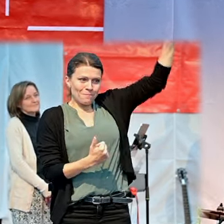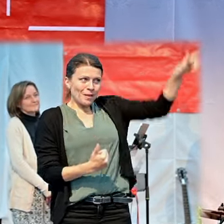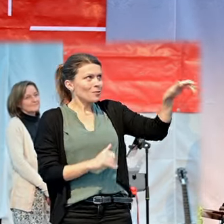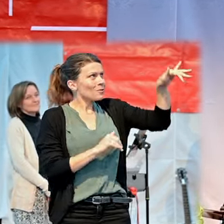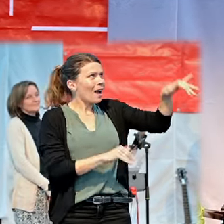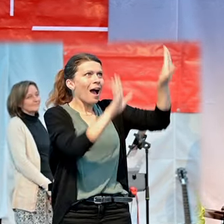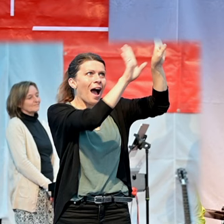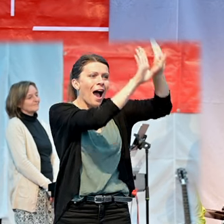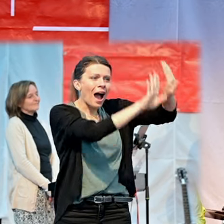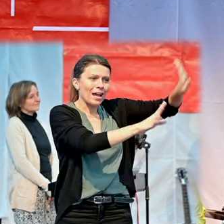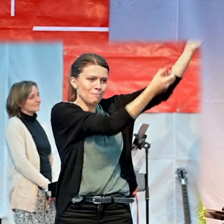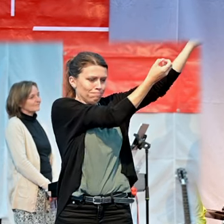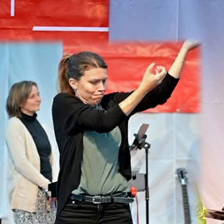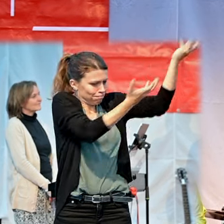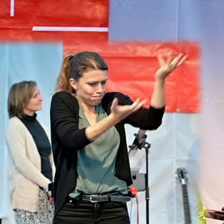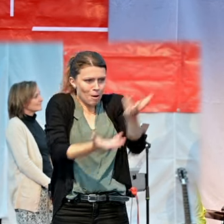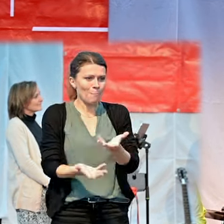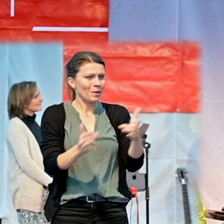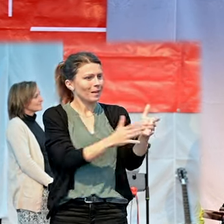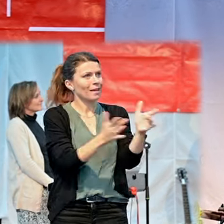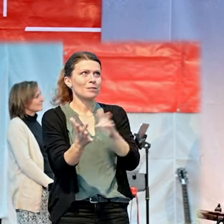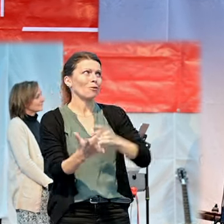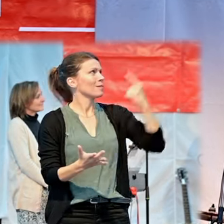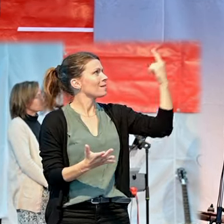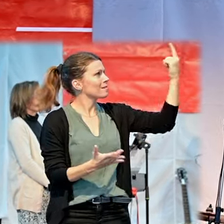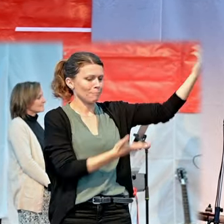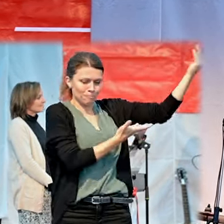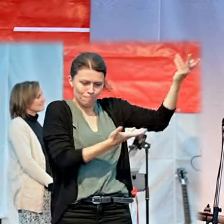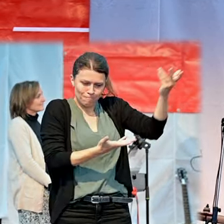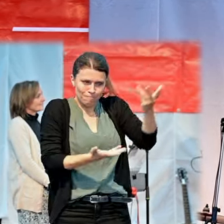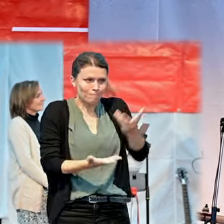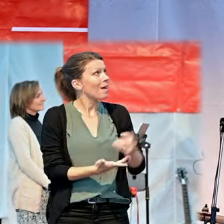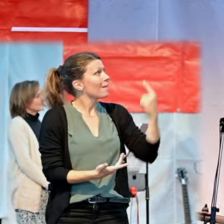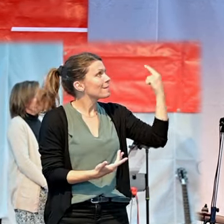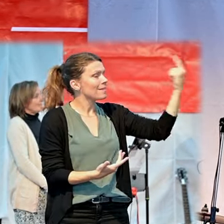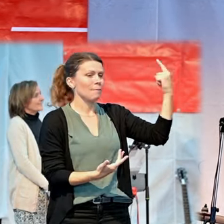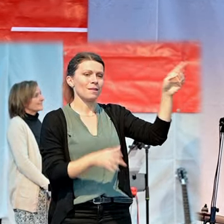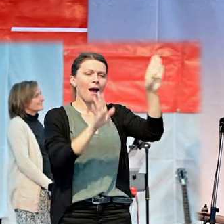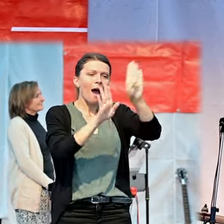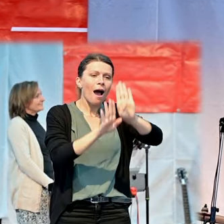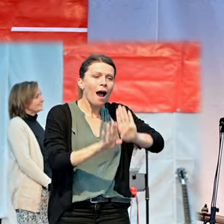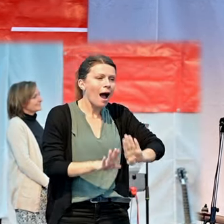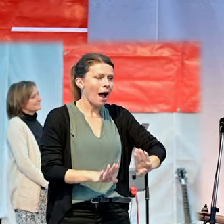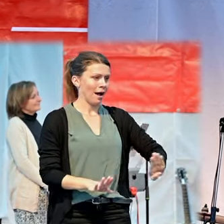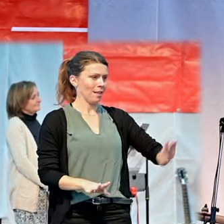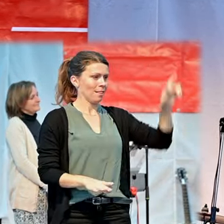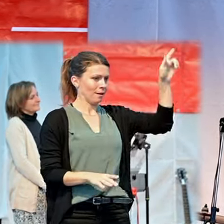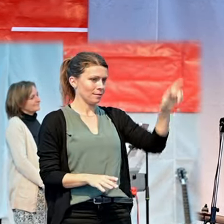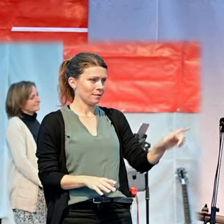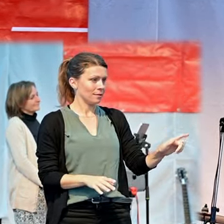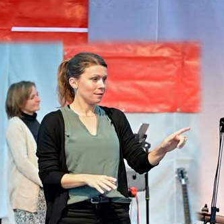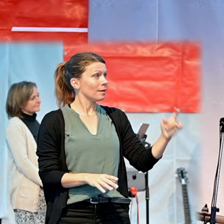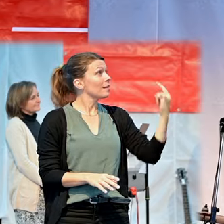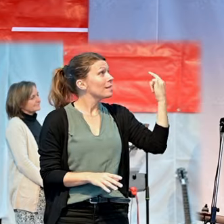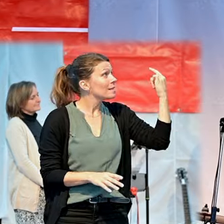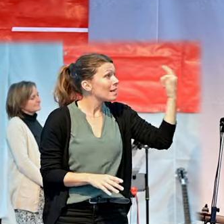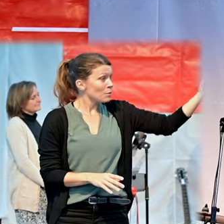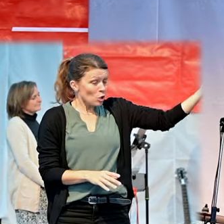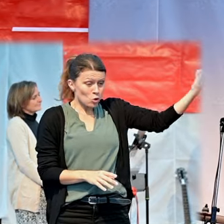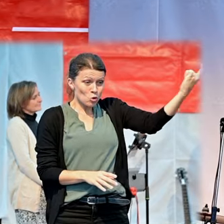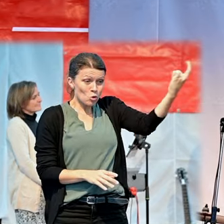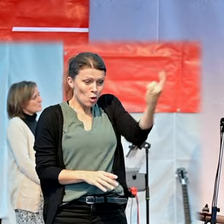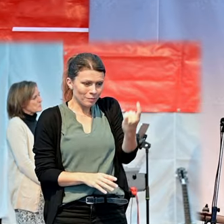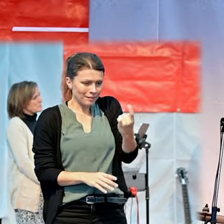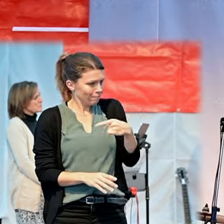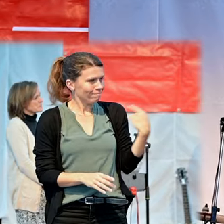heil kommt. Jesus Christus, er ist der Heiland. Und in seinem Namen sind wir heute